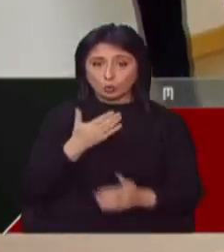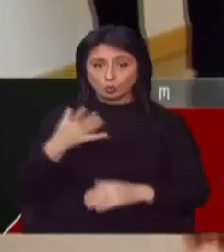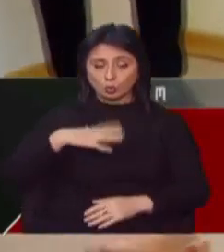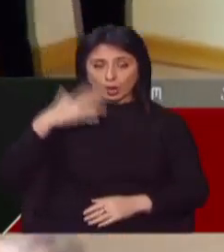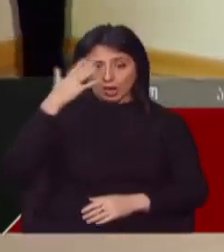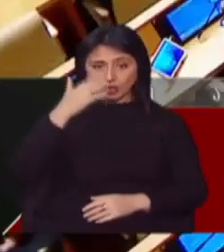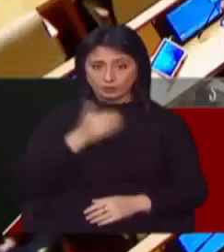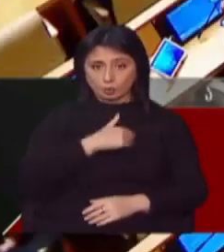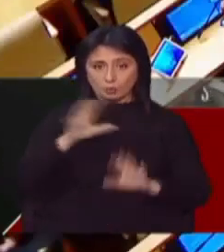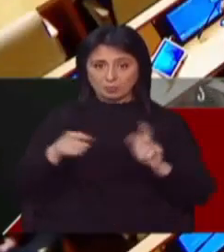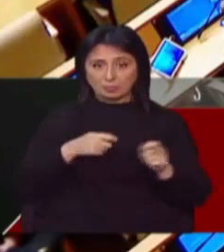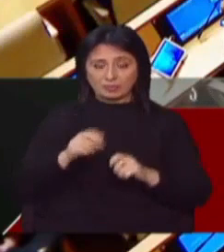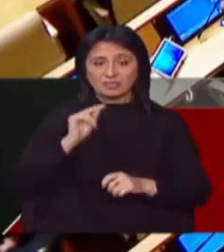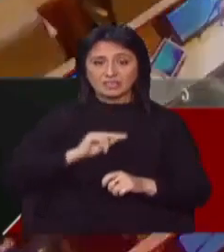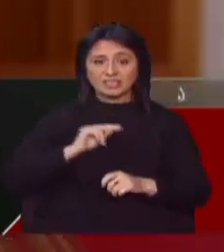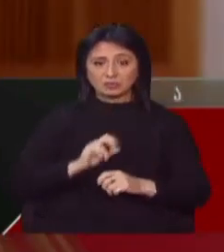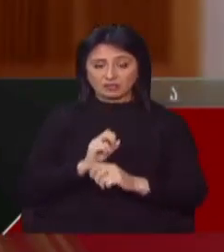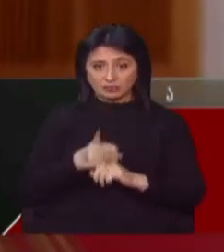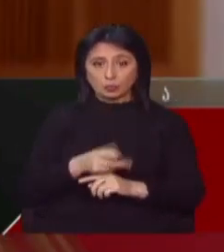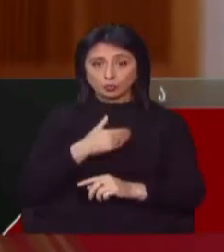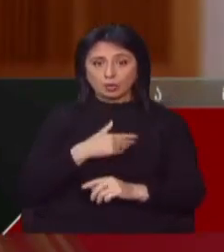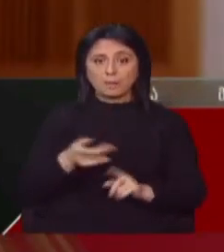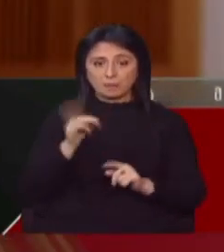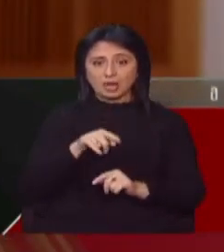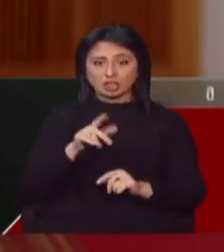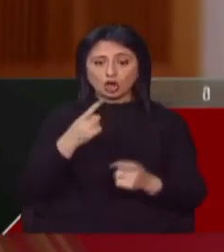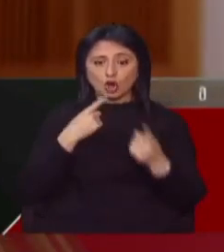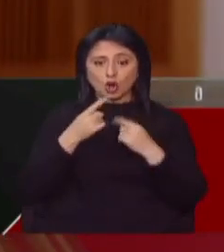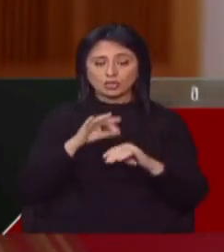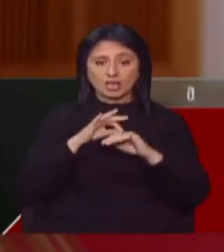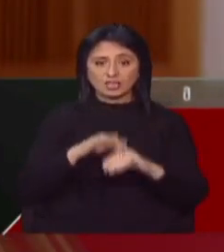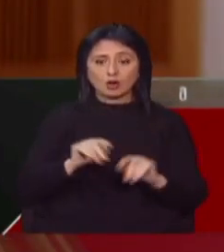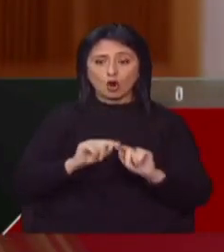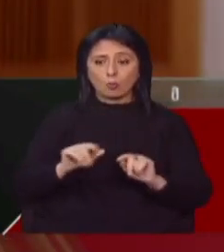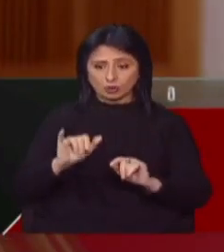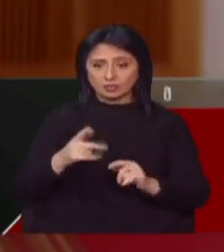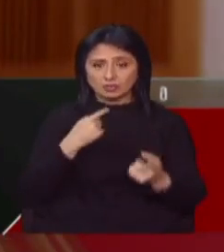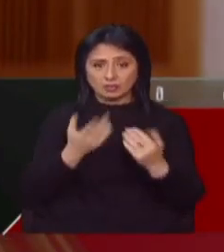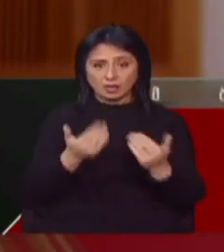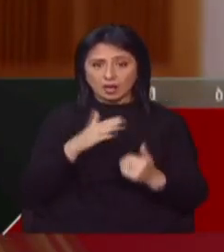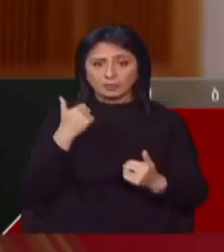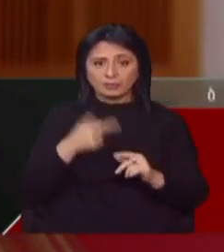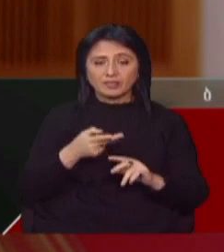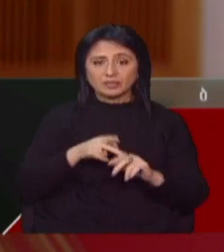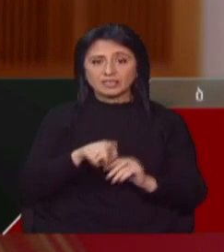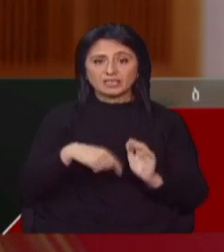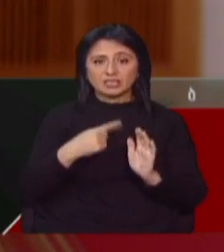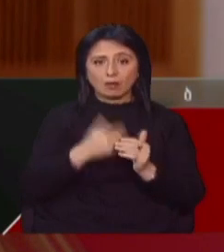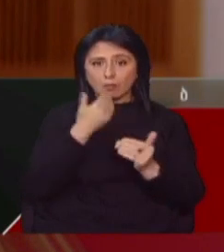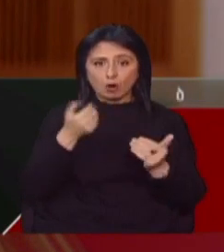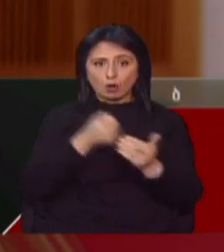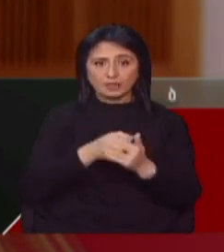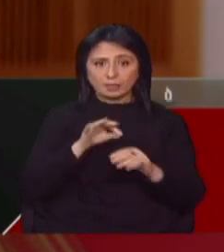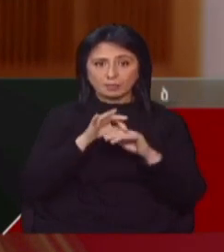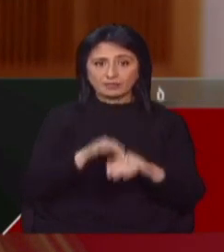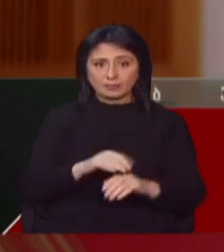ქართულ ოცნებას სურდა პრეზიდენტის თანამდებობიდან გადაყენება, მაშინ ის კონსულტაციებს გამართავდა ოპოზიციასთან იმისათვის, რომ ეს საკითხი ბოლომდე